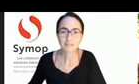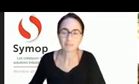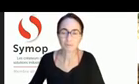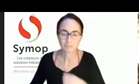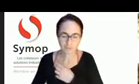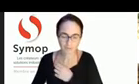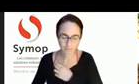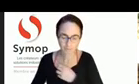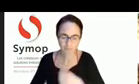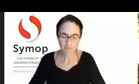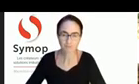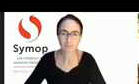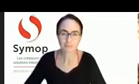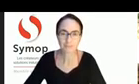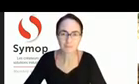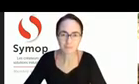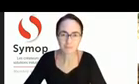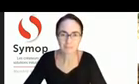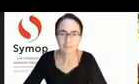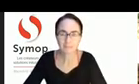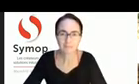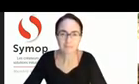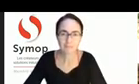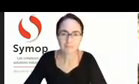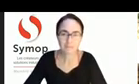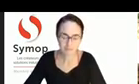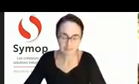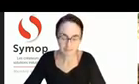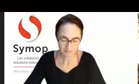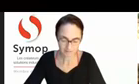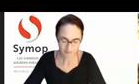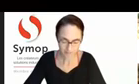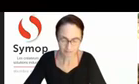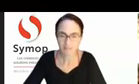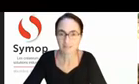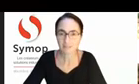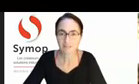Merci beaucoup Arthur pour cette présentation. Très très intéressant en effet.